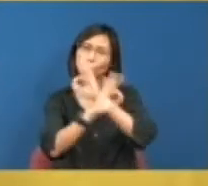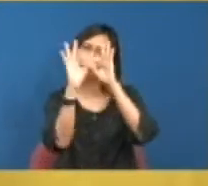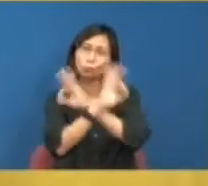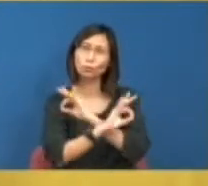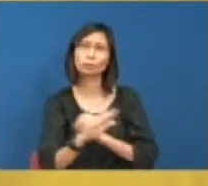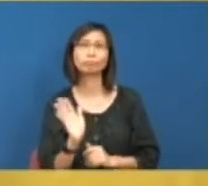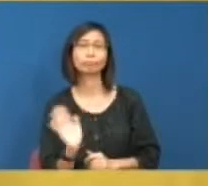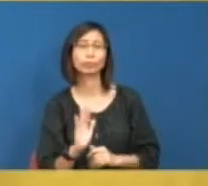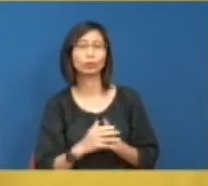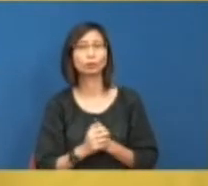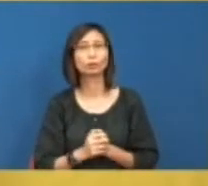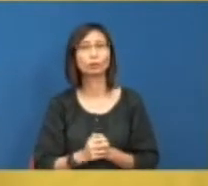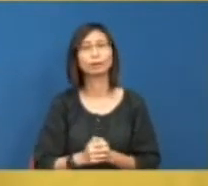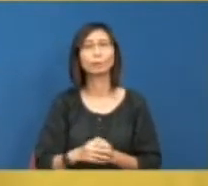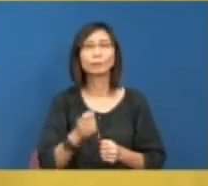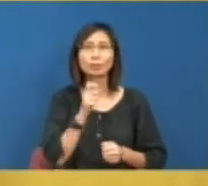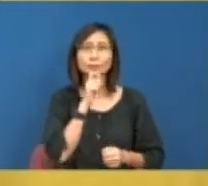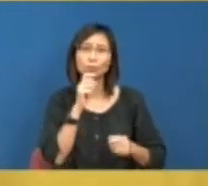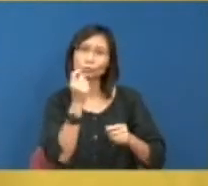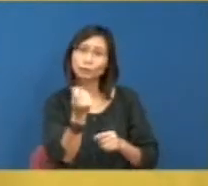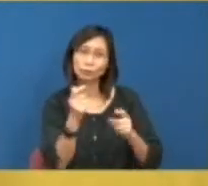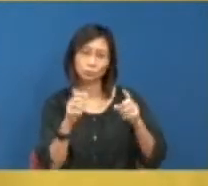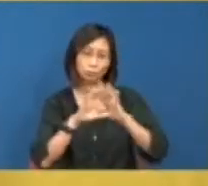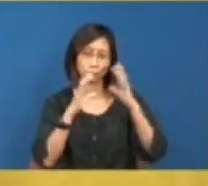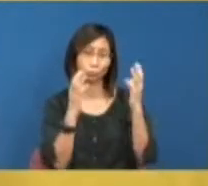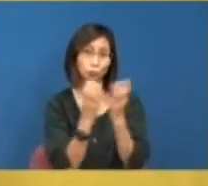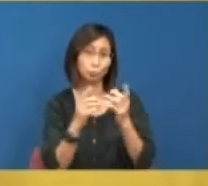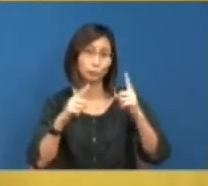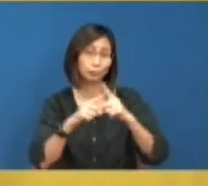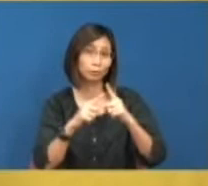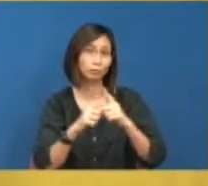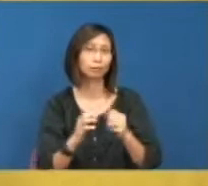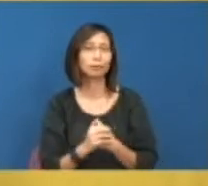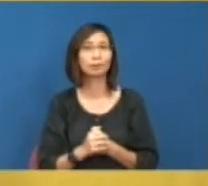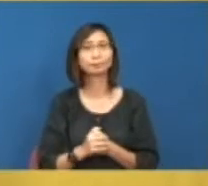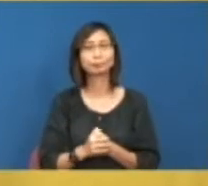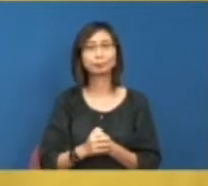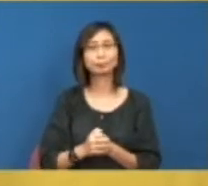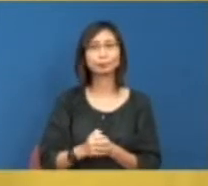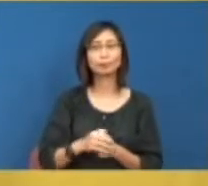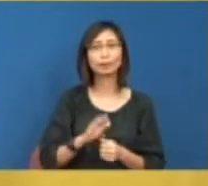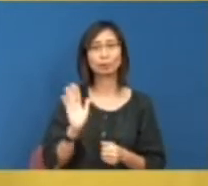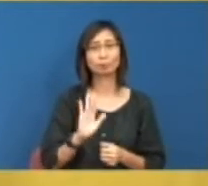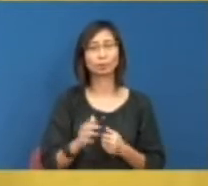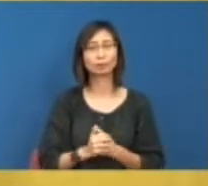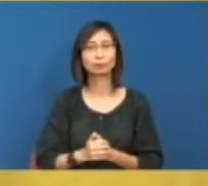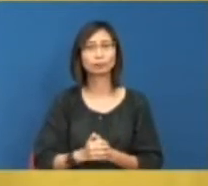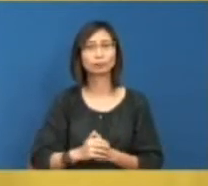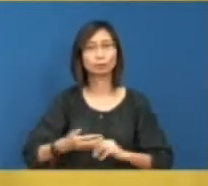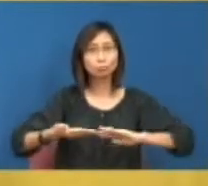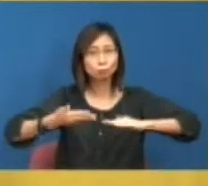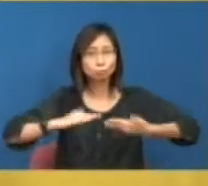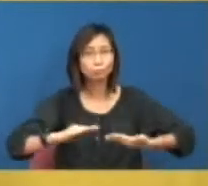希望騎劫成個遊行，希望用佢哋嘅方法咧係取代咗22萬人。相反嚟講，佢哋